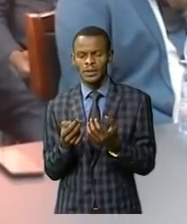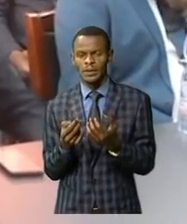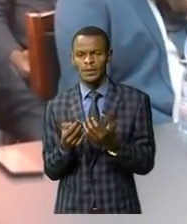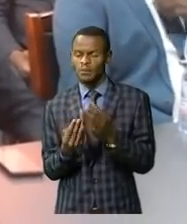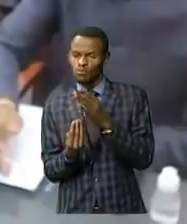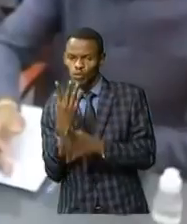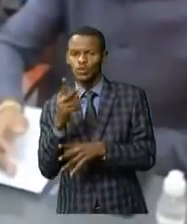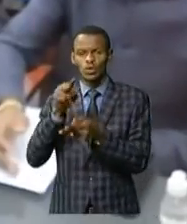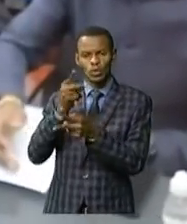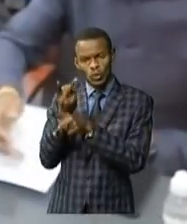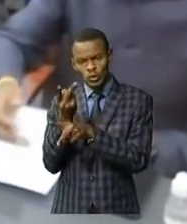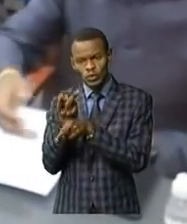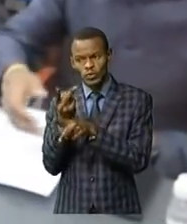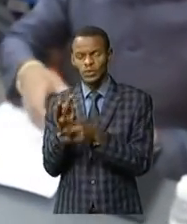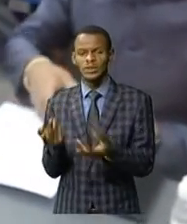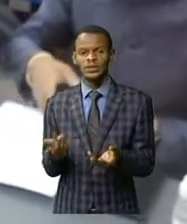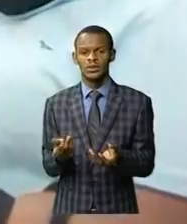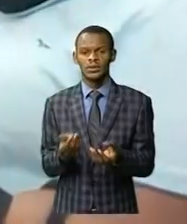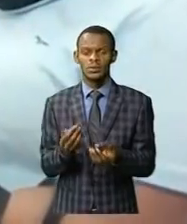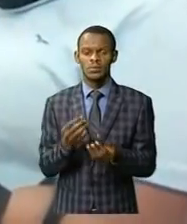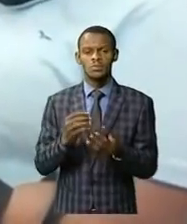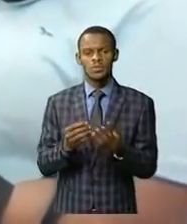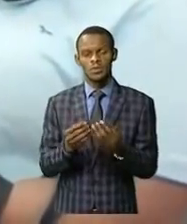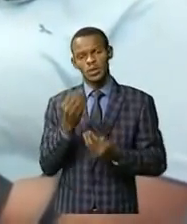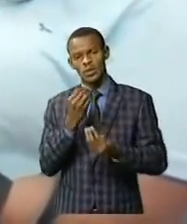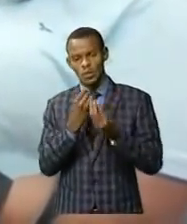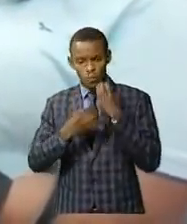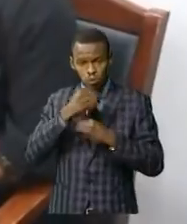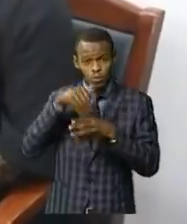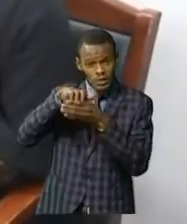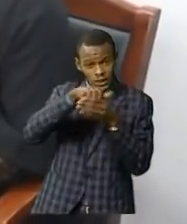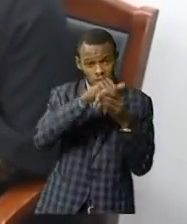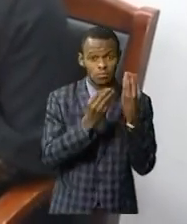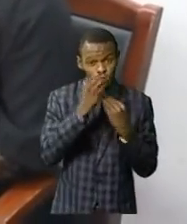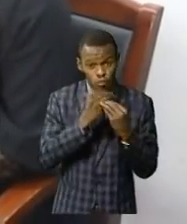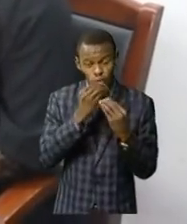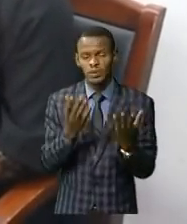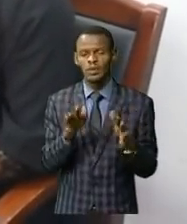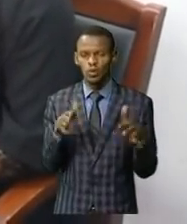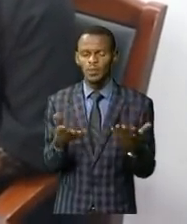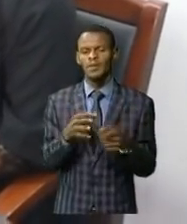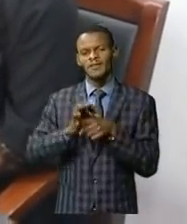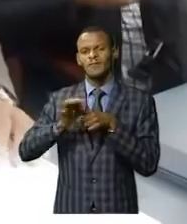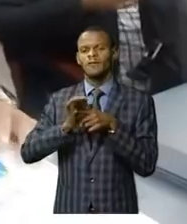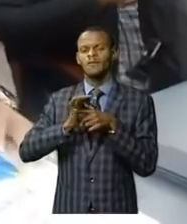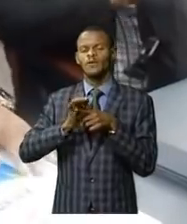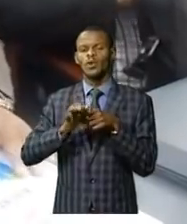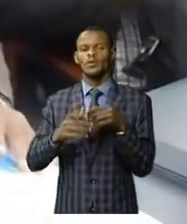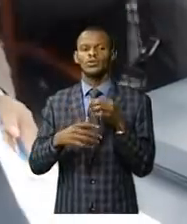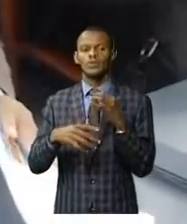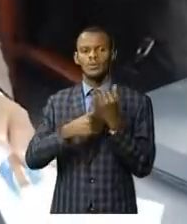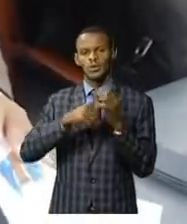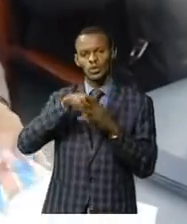premières nécessités. Cette question est au cœur de l'atelier de renforcement des capacités du personnel de la maison civile du chef de